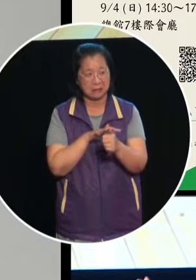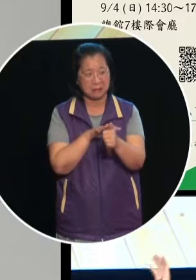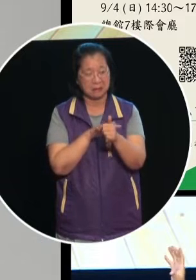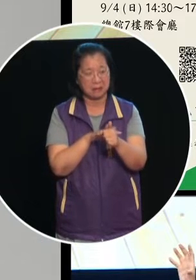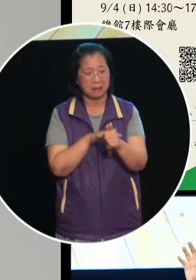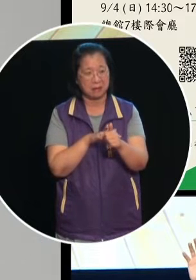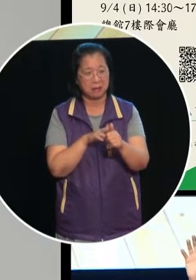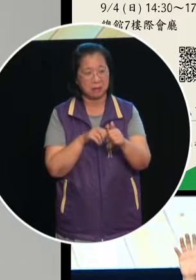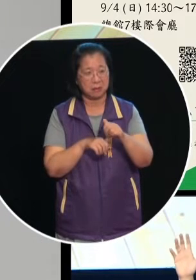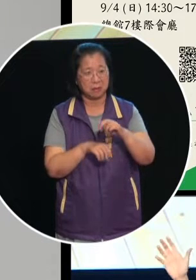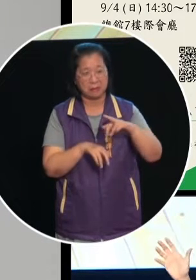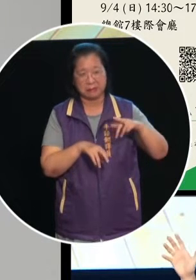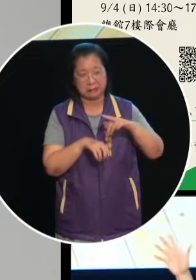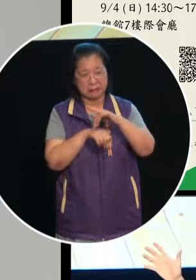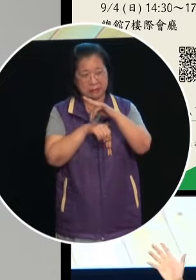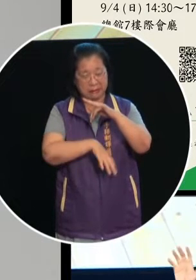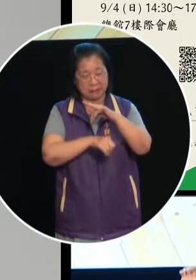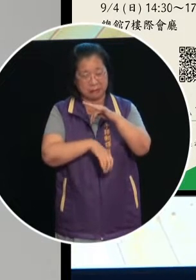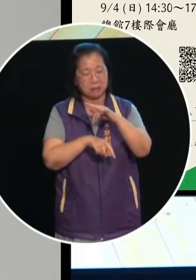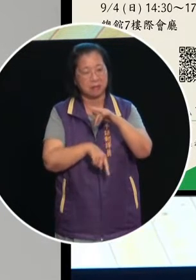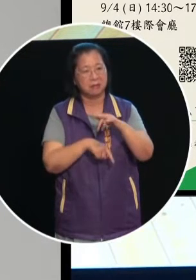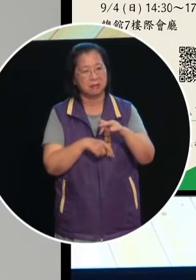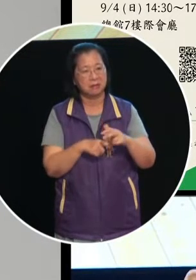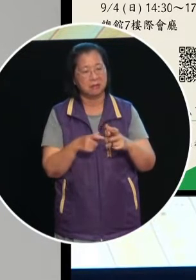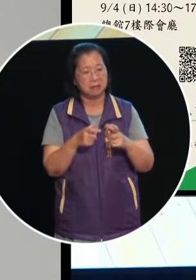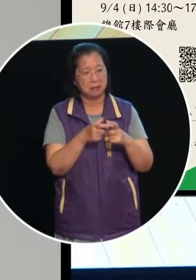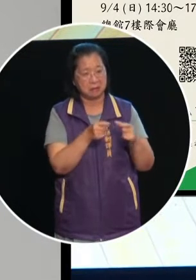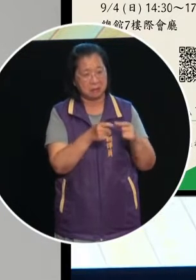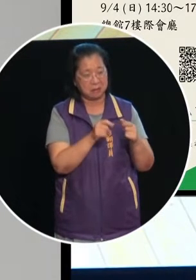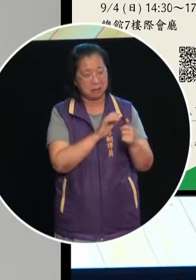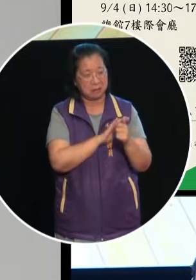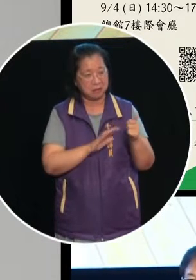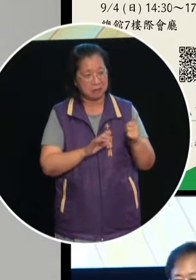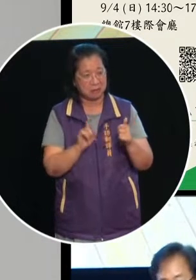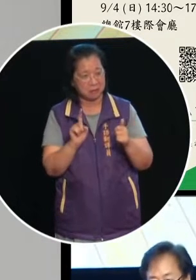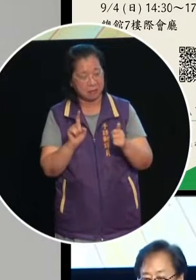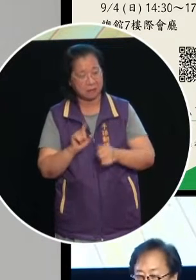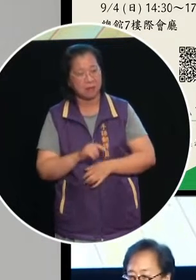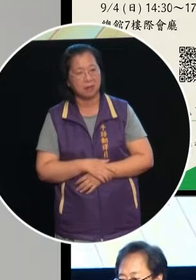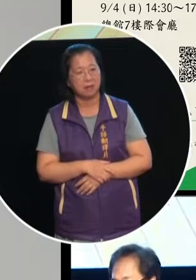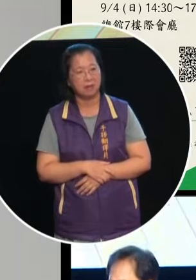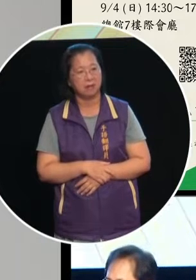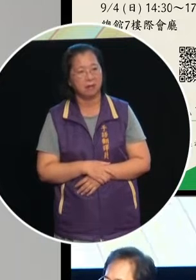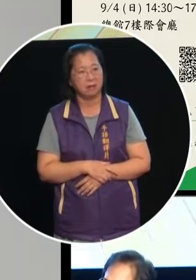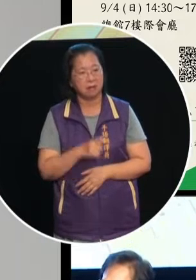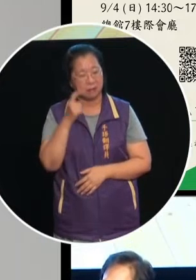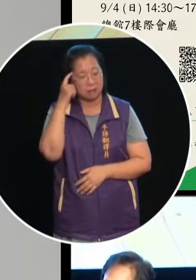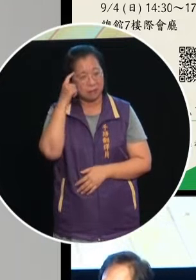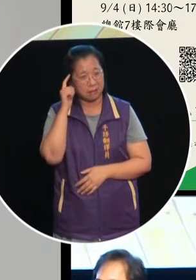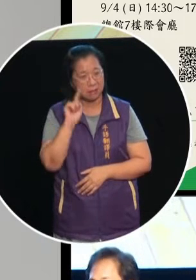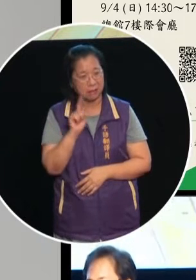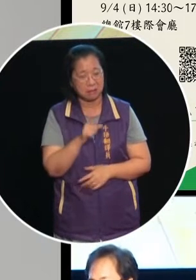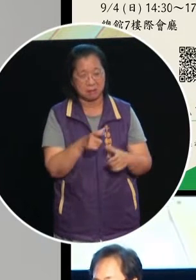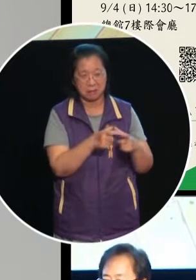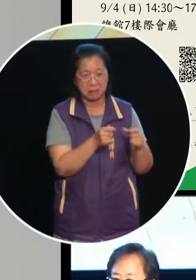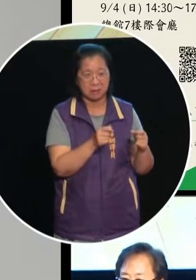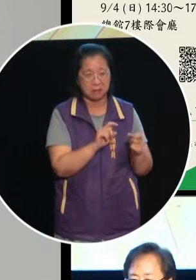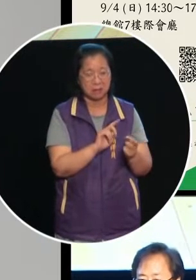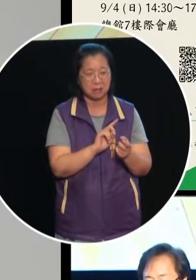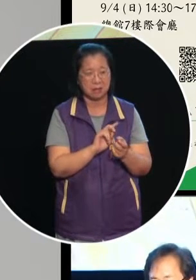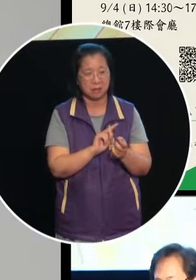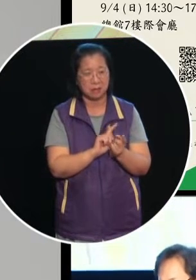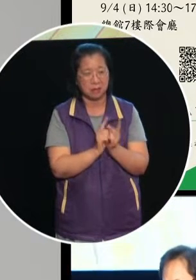本的抗中包台，或者是台湾有事日本有事，这种概念是变成是我们日本的社